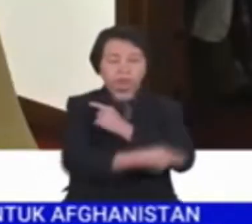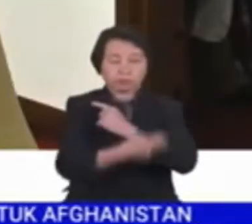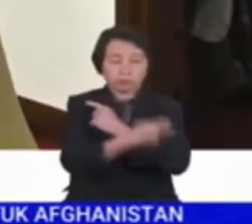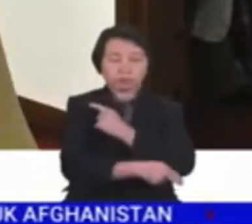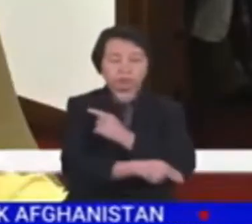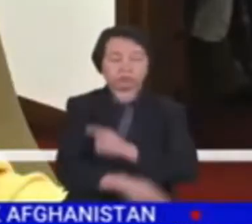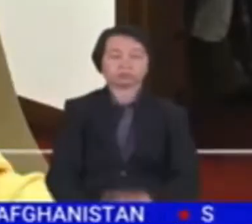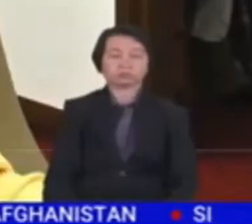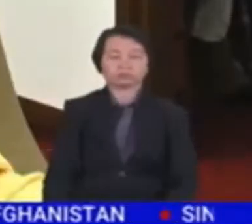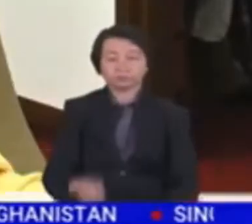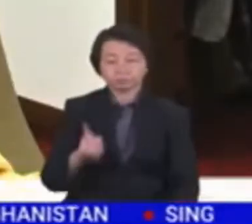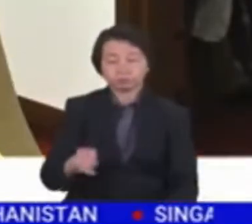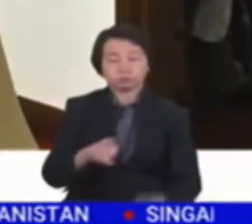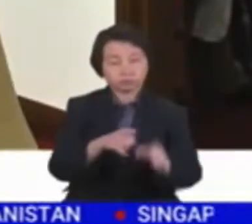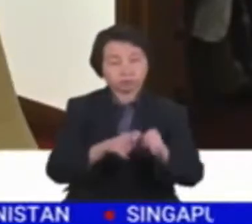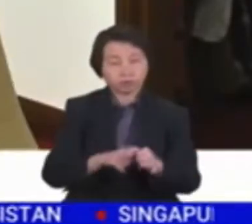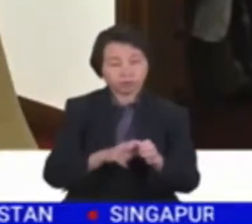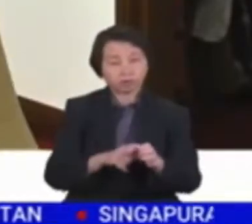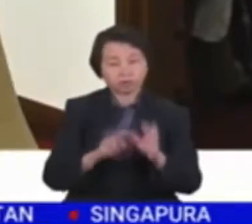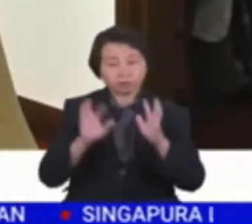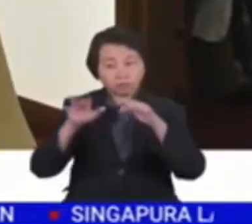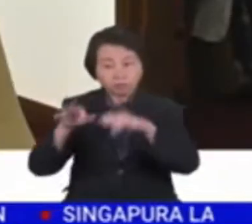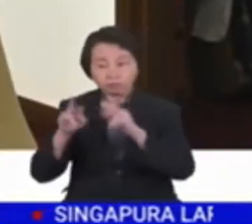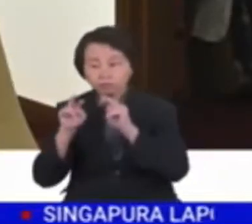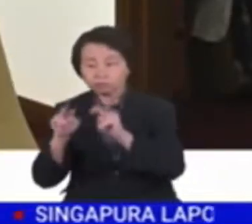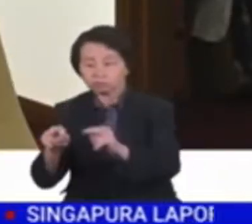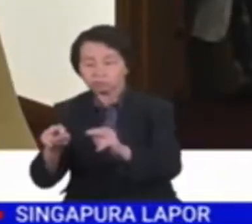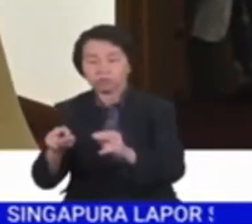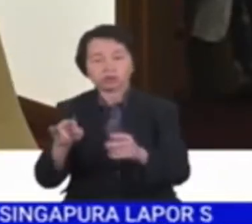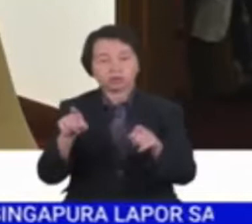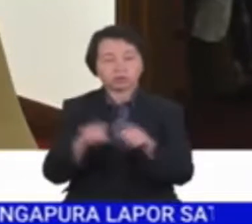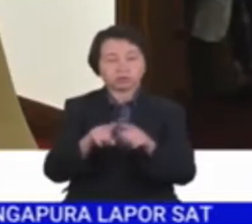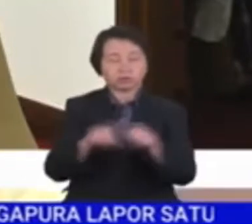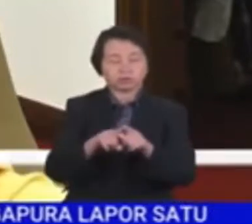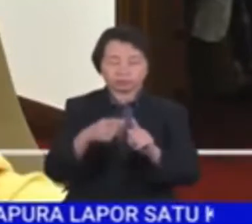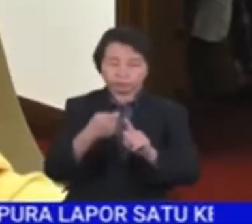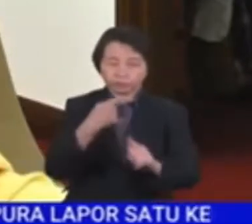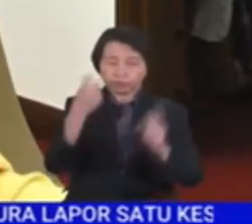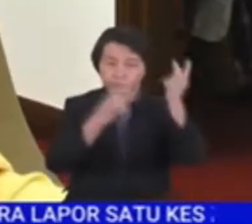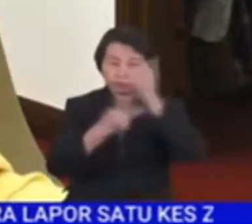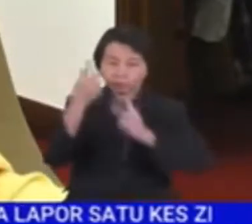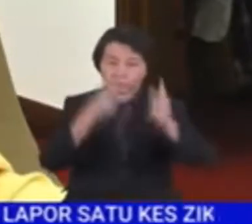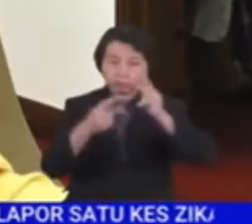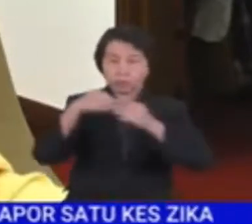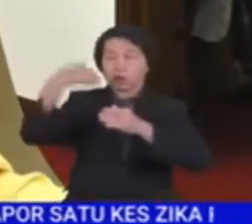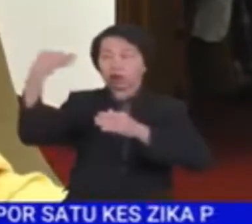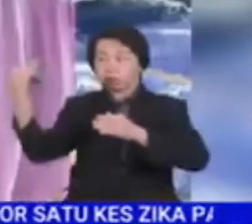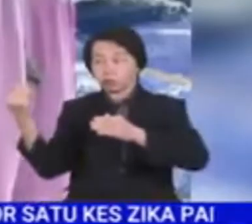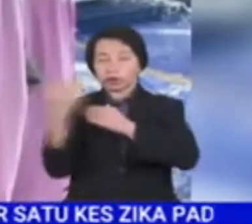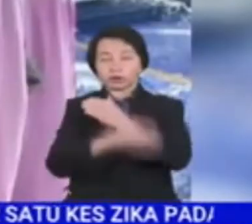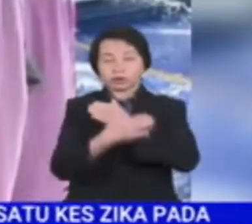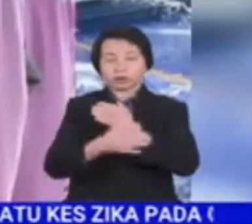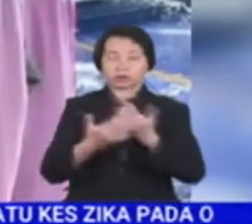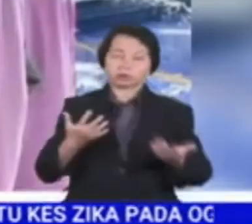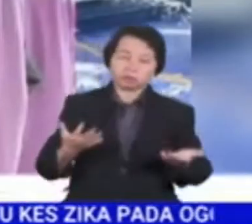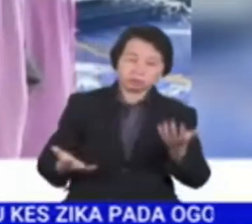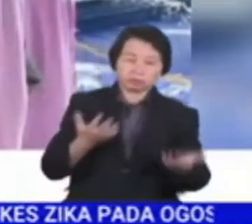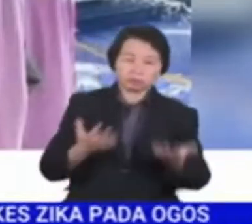salah satu daripada daya tarikan sebenarnya. Begitu juga daripada pelancong-pelancong di luar negara. Ya,